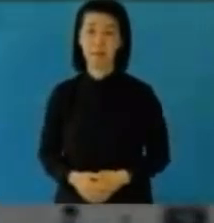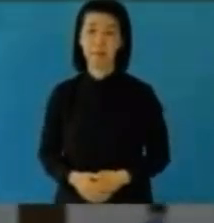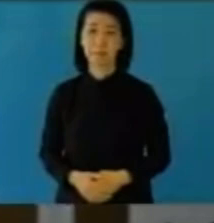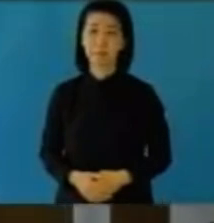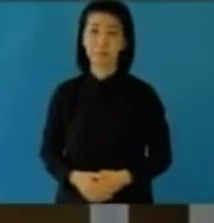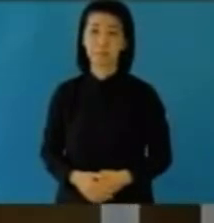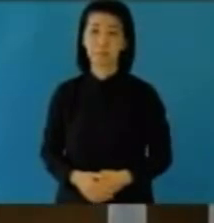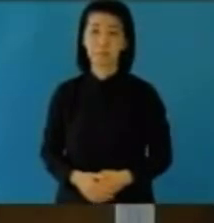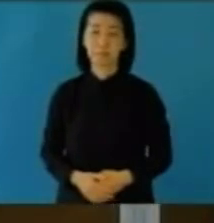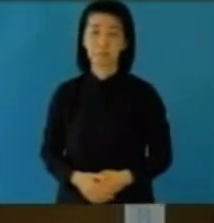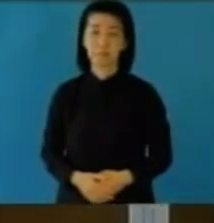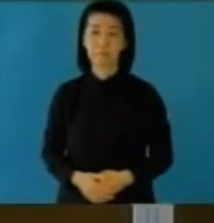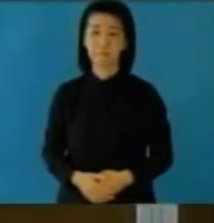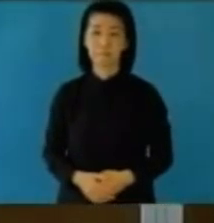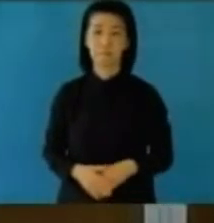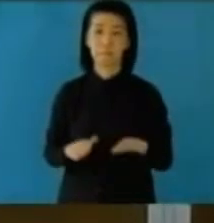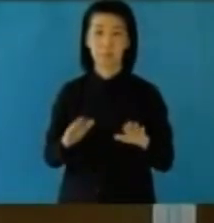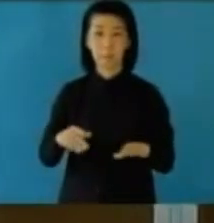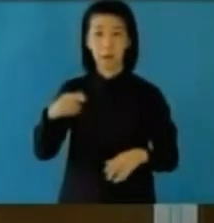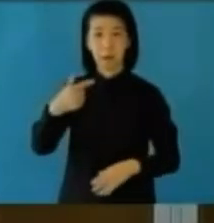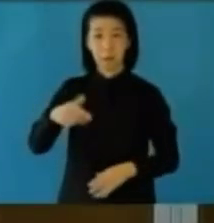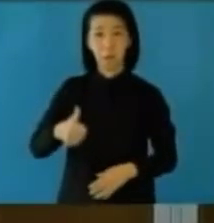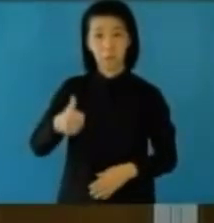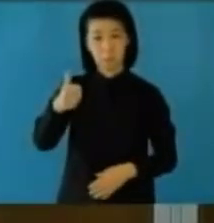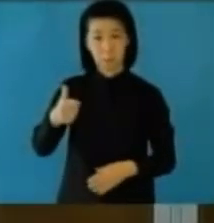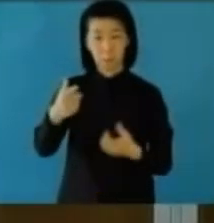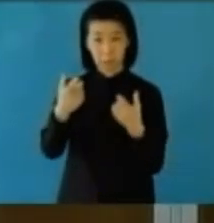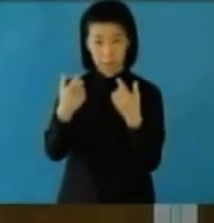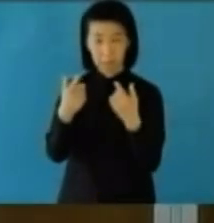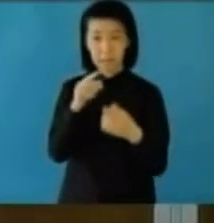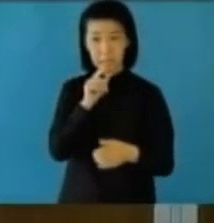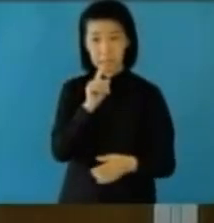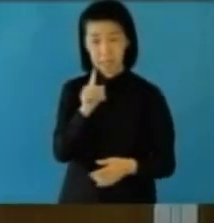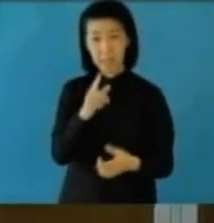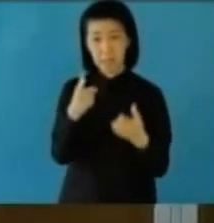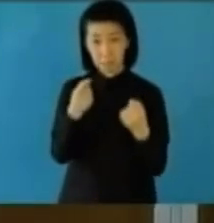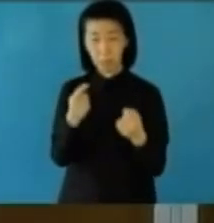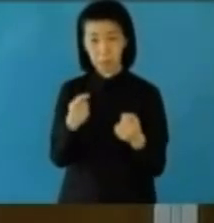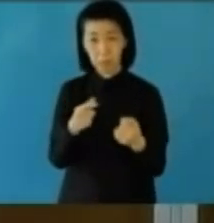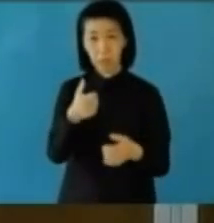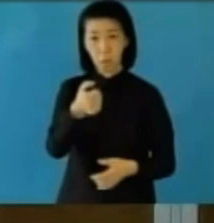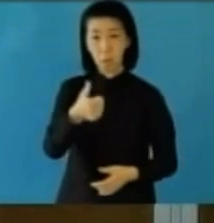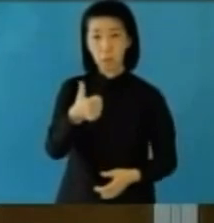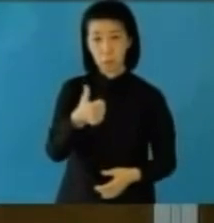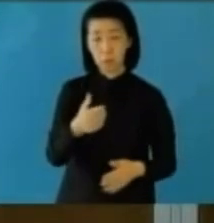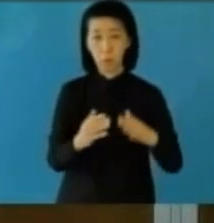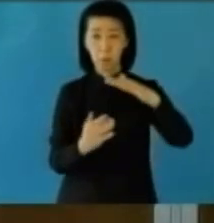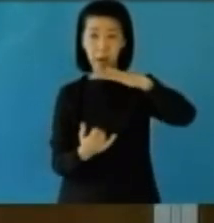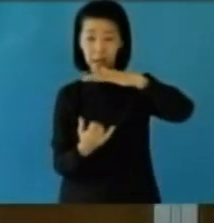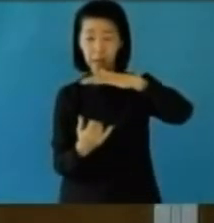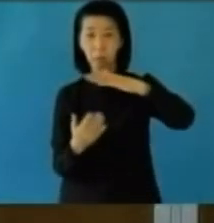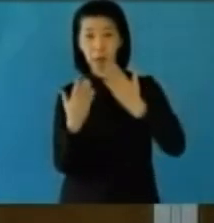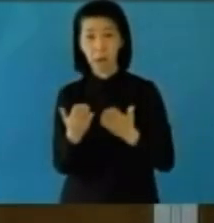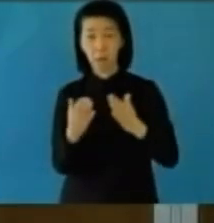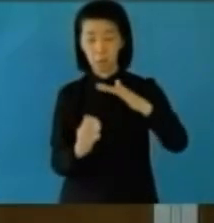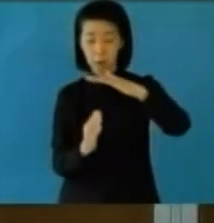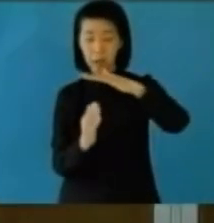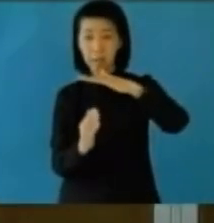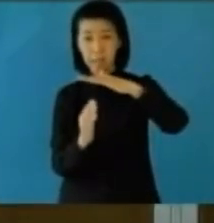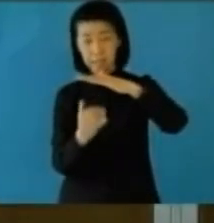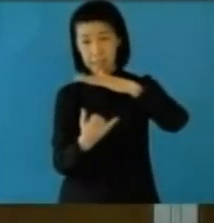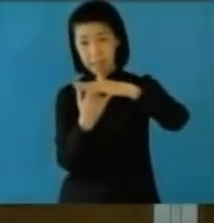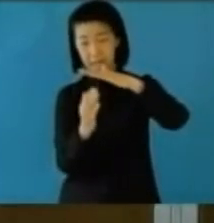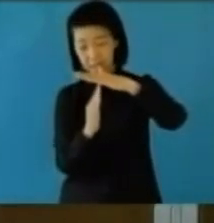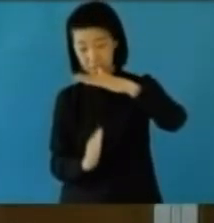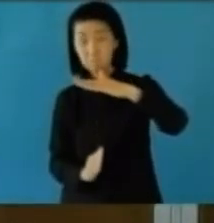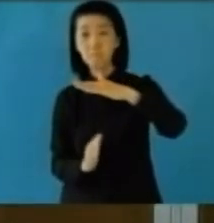事。今教育長が答弁しましたように、55校が定員割れということでございます。まあ、定